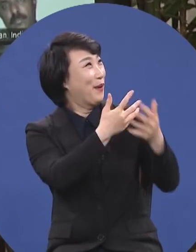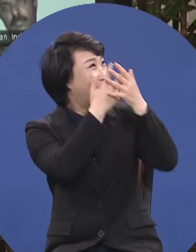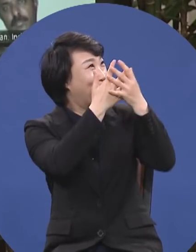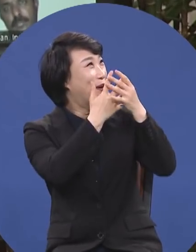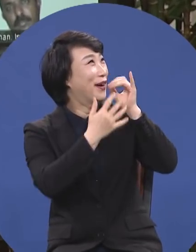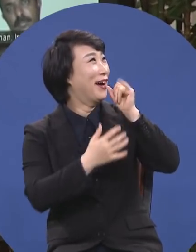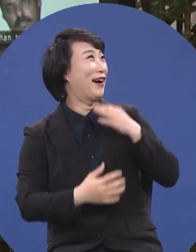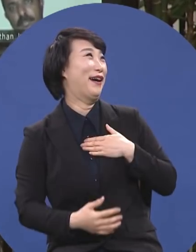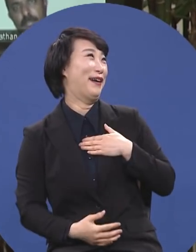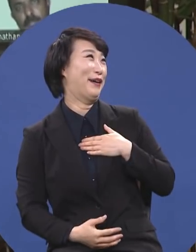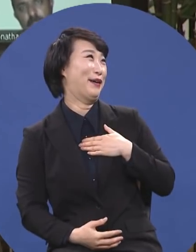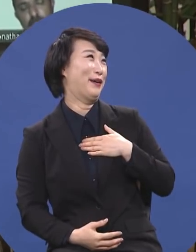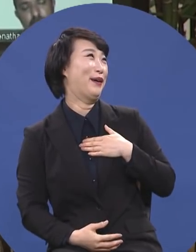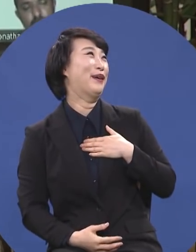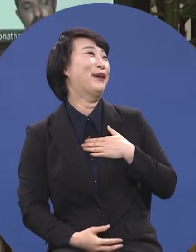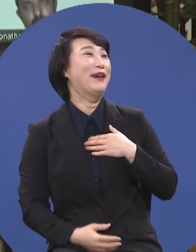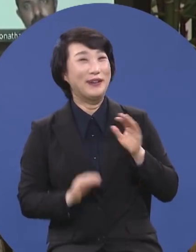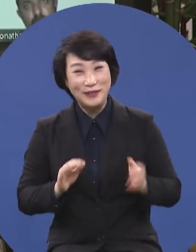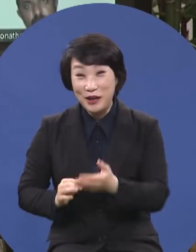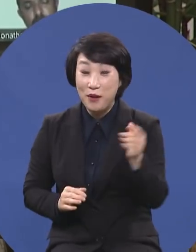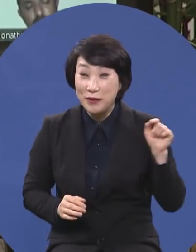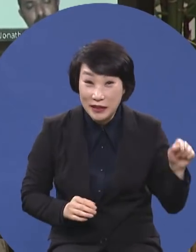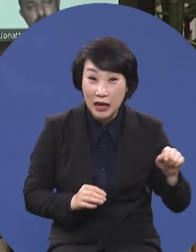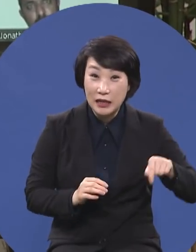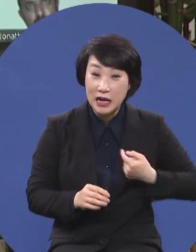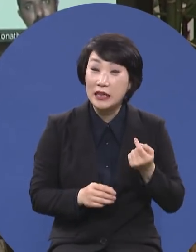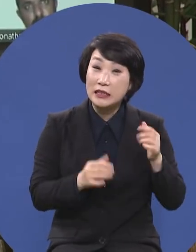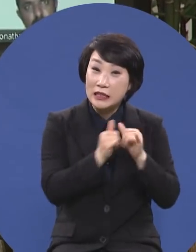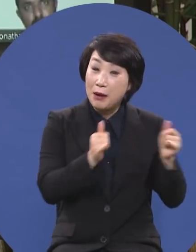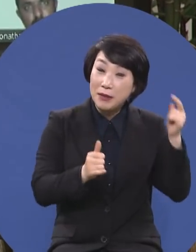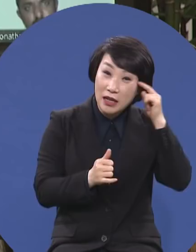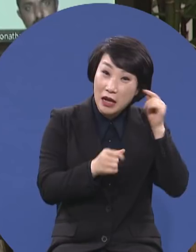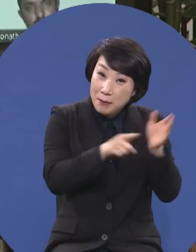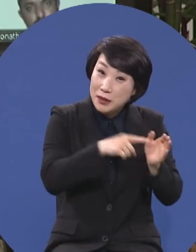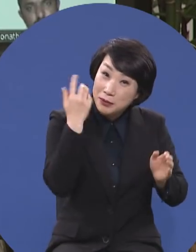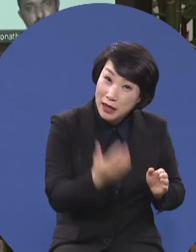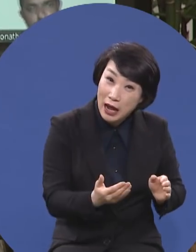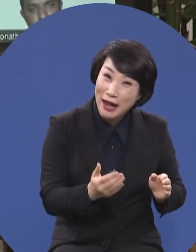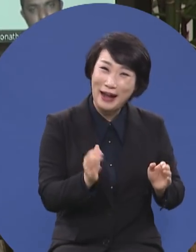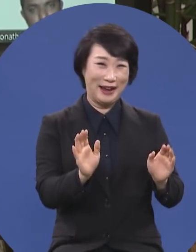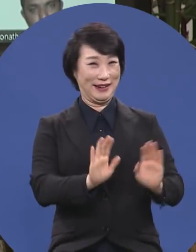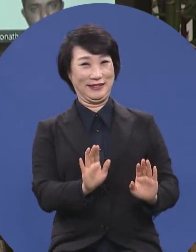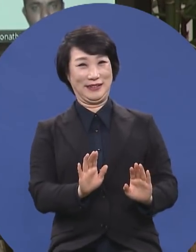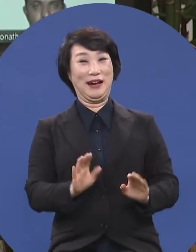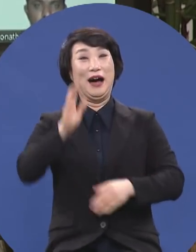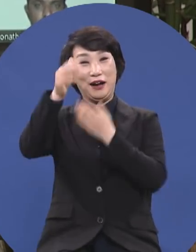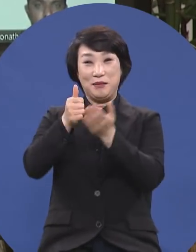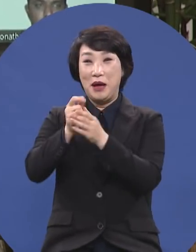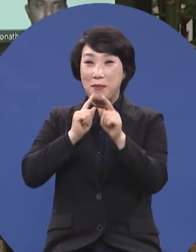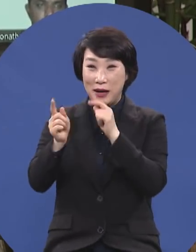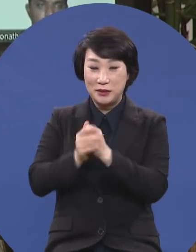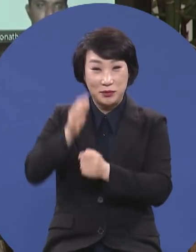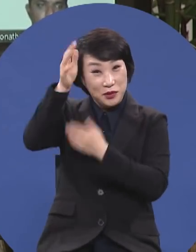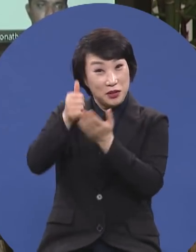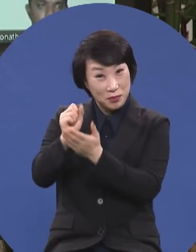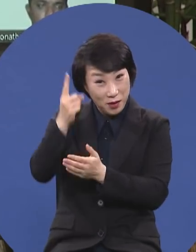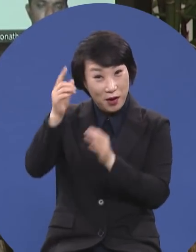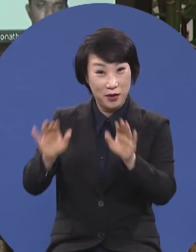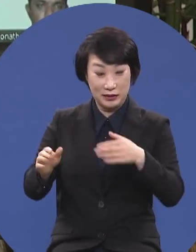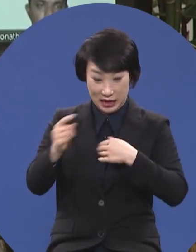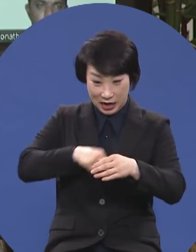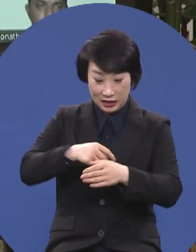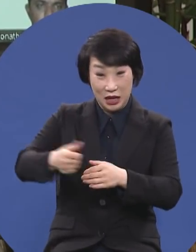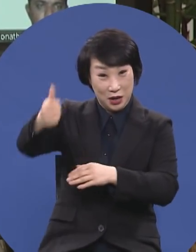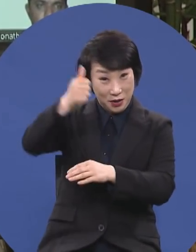환합니다. 여러분 그것이 자기 확신이겠어요? 확신이겠느냐? 하나님 말씀이 성령으로 내